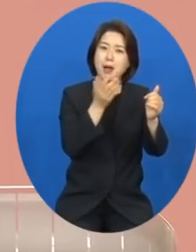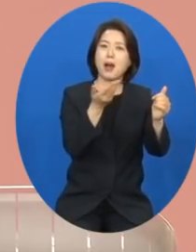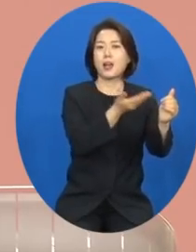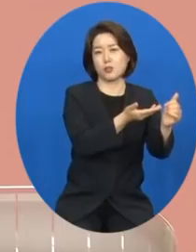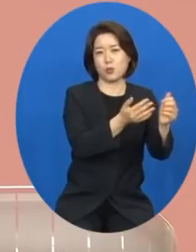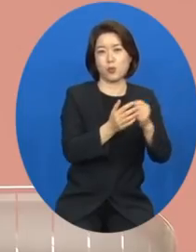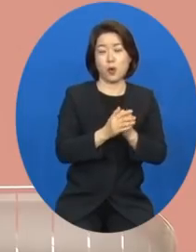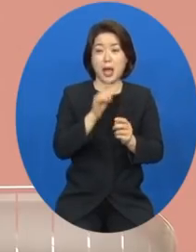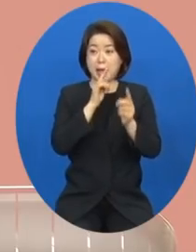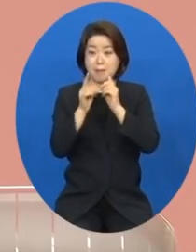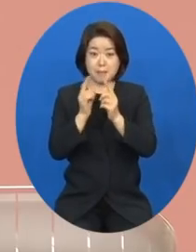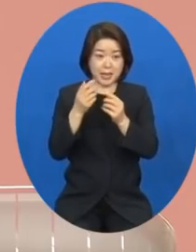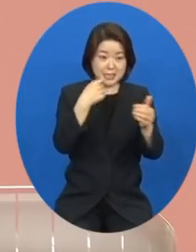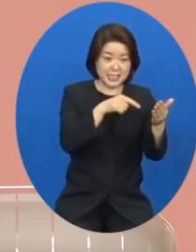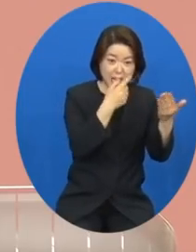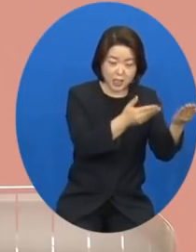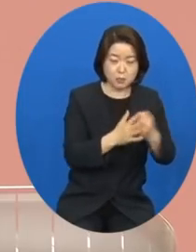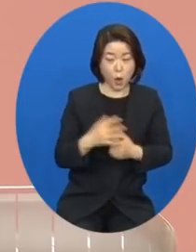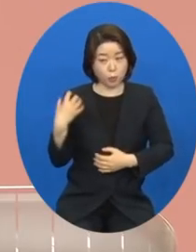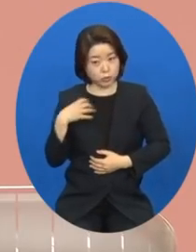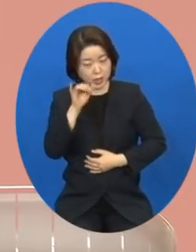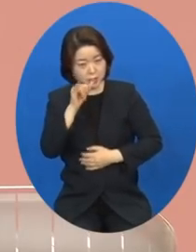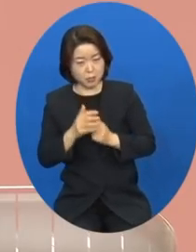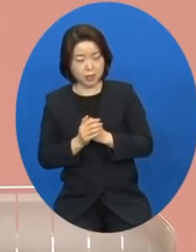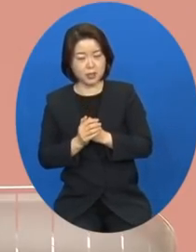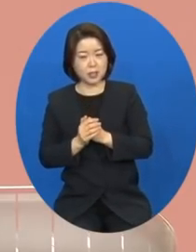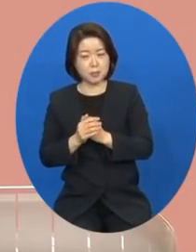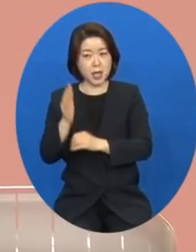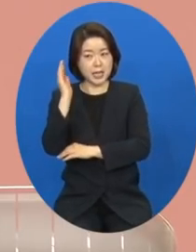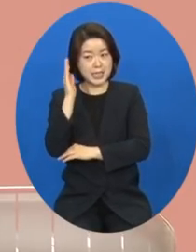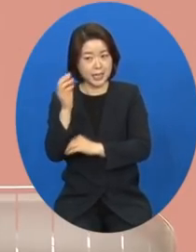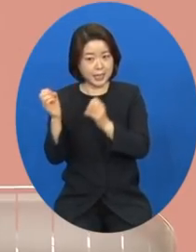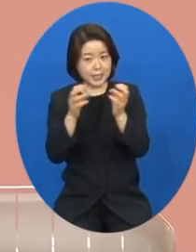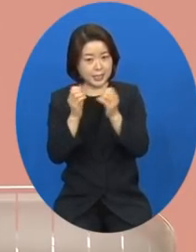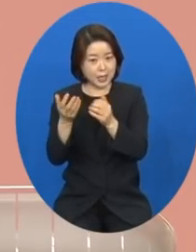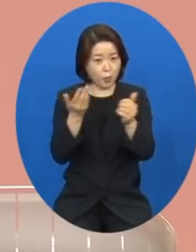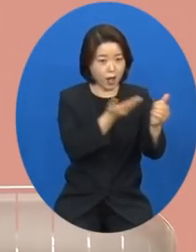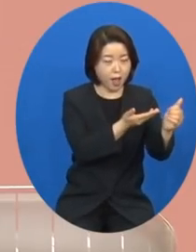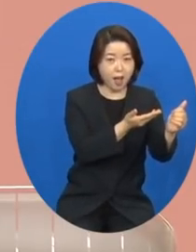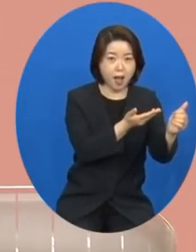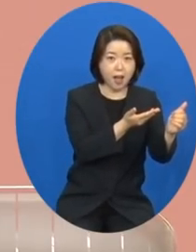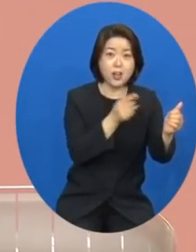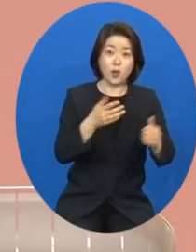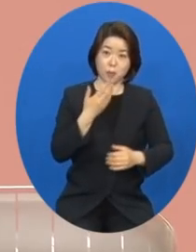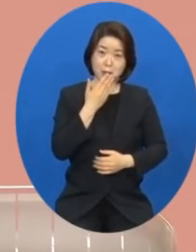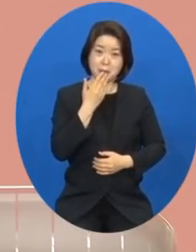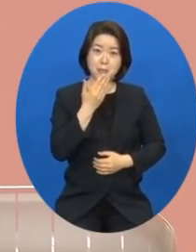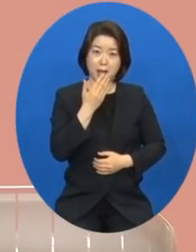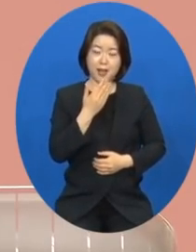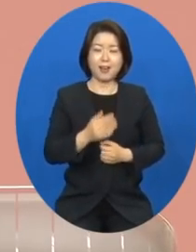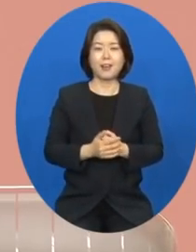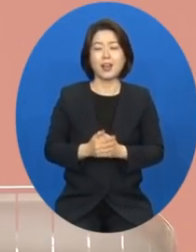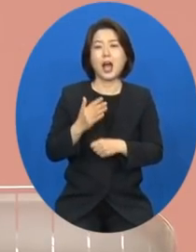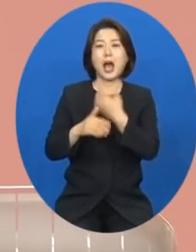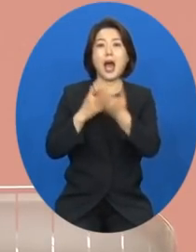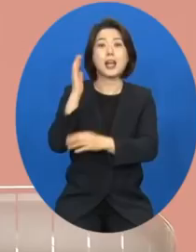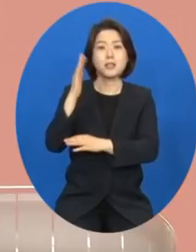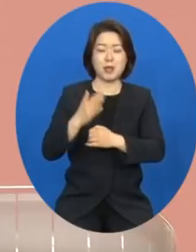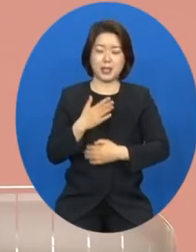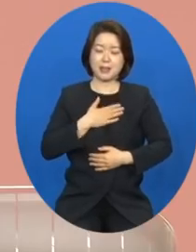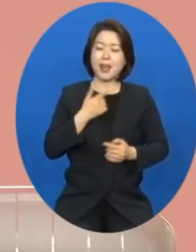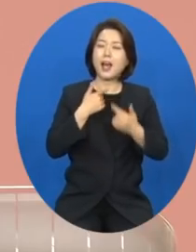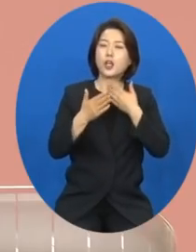말씀을 가르쳐야 간 부담스러운데 이야기를 들려 줘 라고 하면 어 그건 좀 해 볼 만하죠 하나님의 이야기 또한 여러분들이